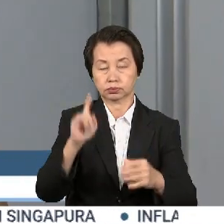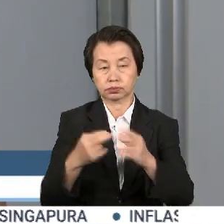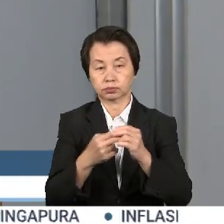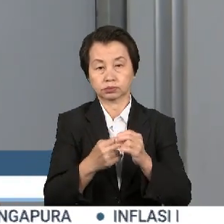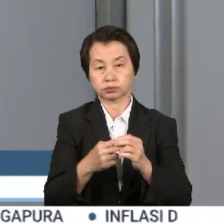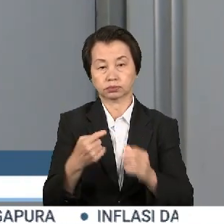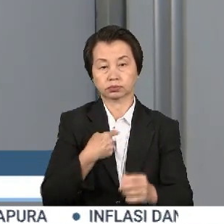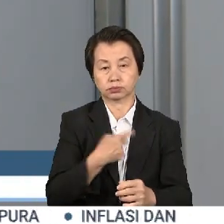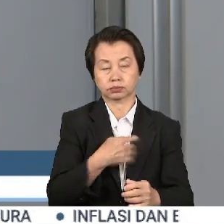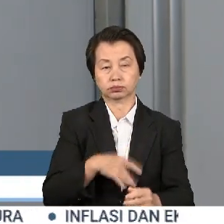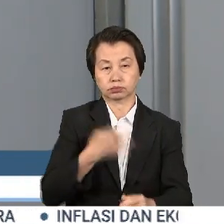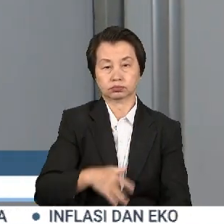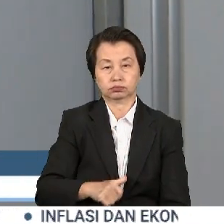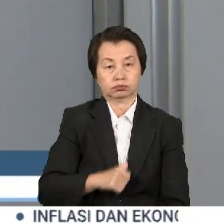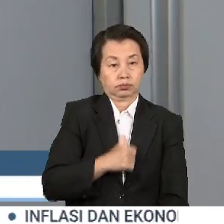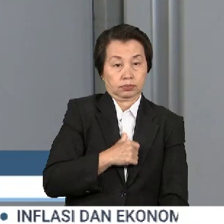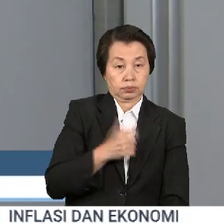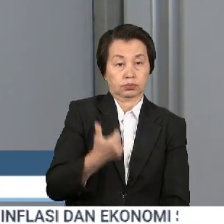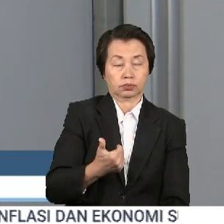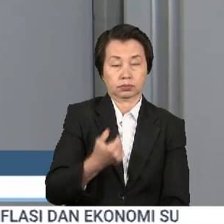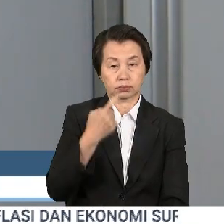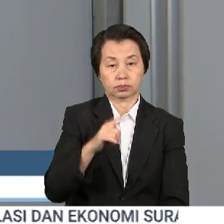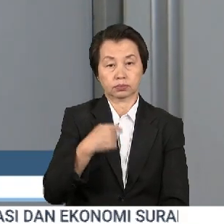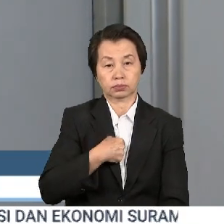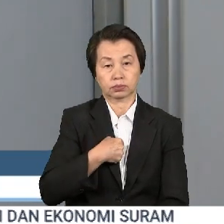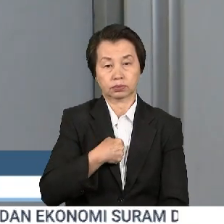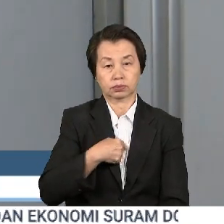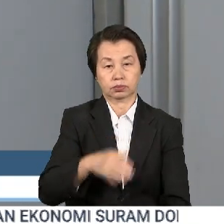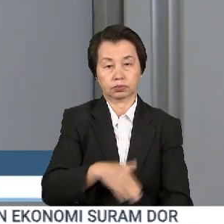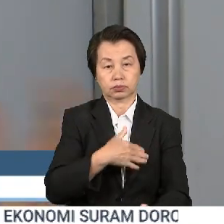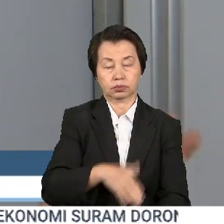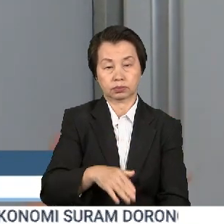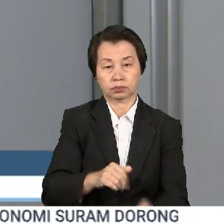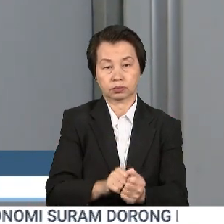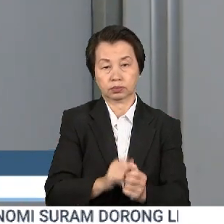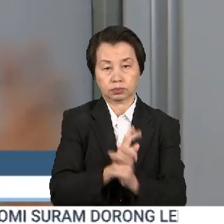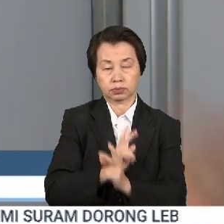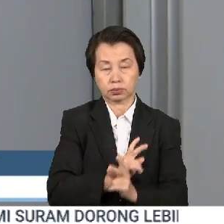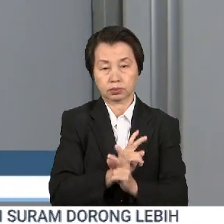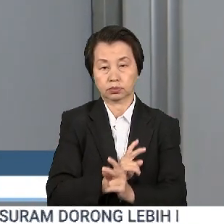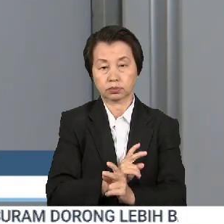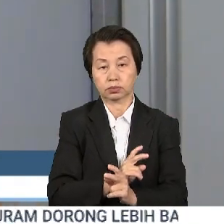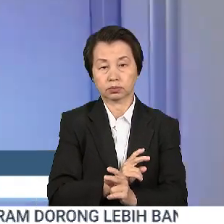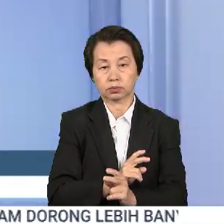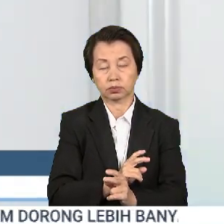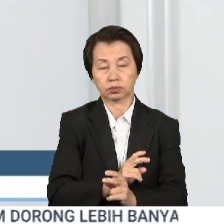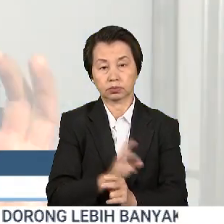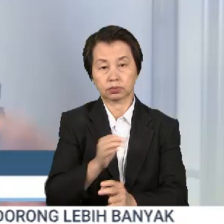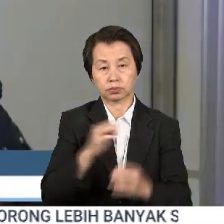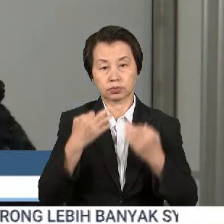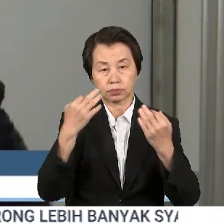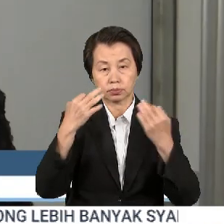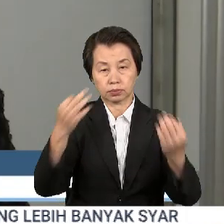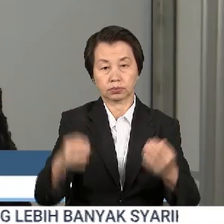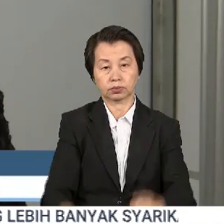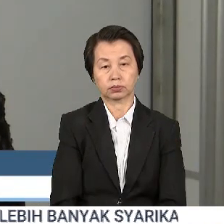kami rasa sangat bangga sebab dapat nyanyi lagu dengan artis-artis yang nama besar dan sangat famous. Bila